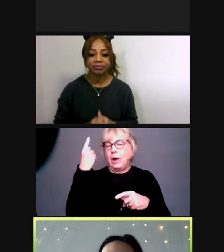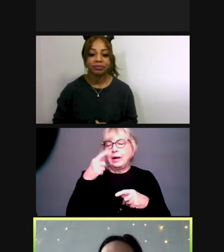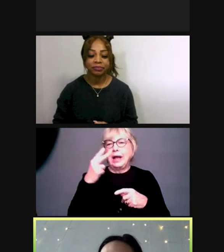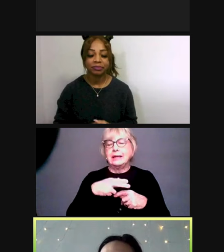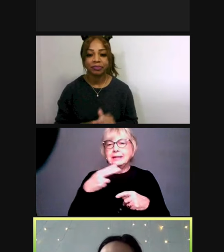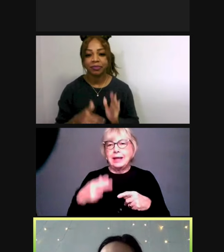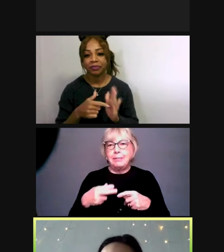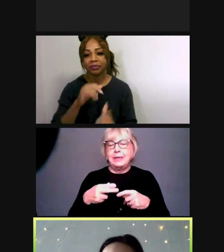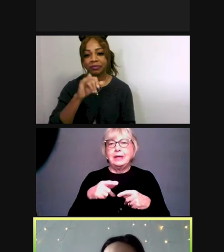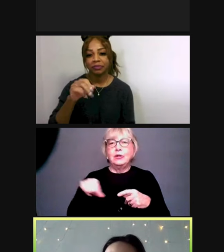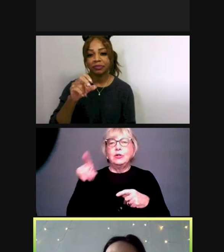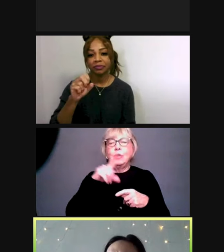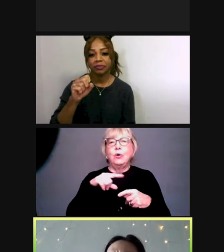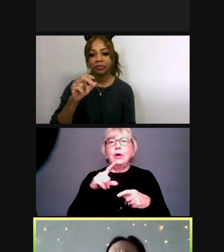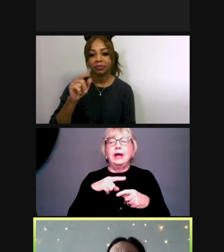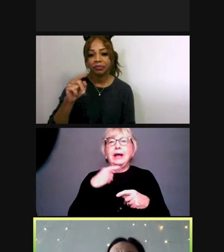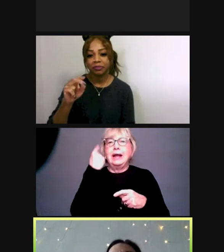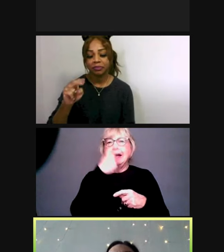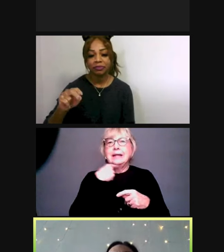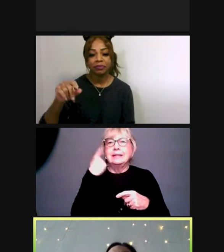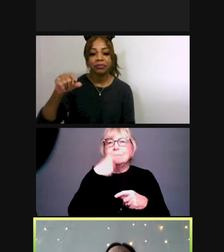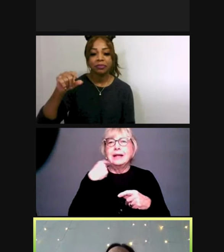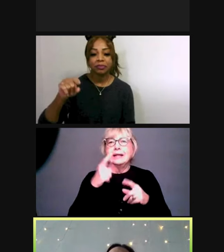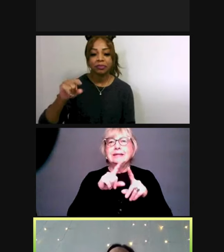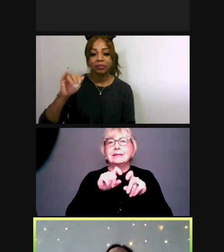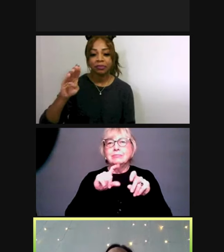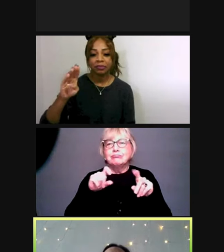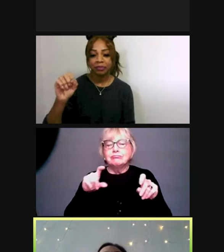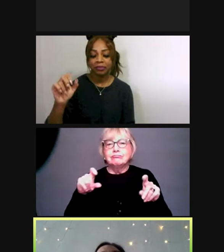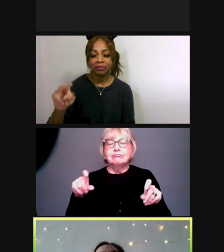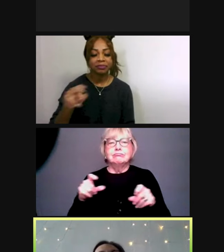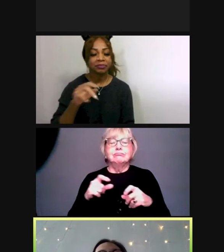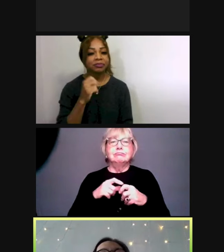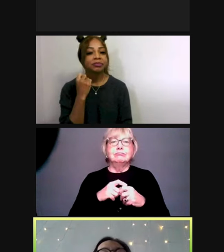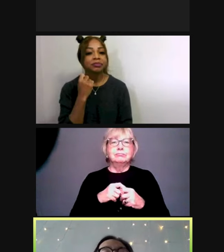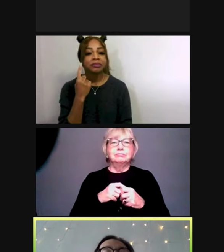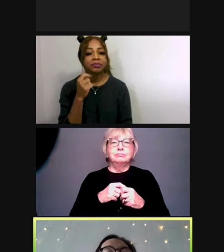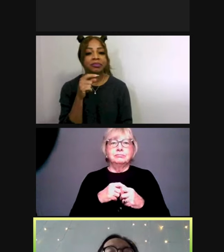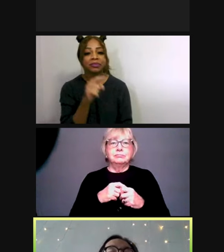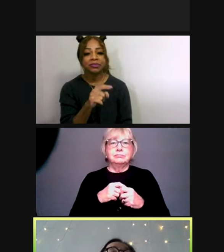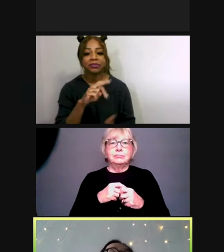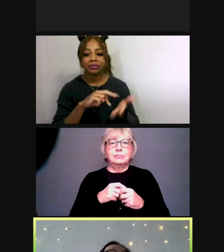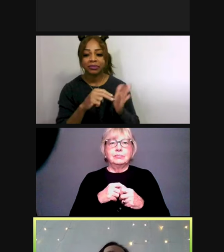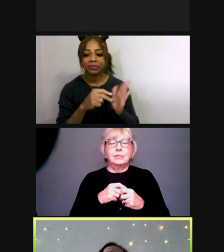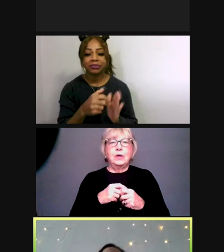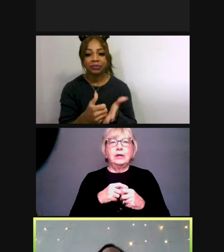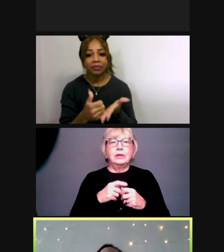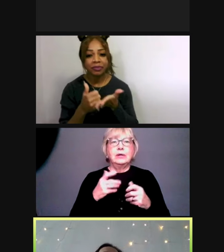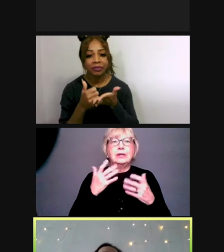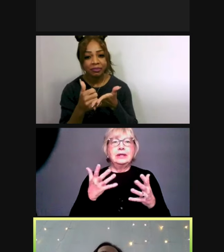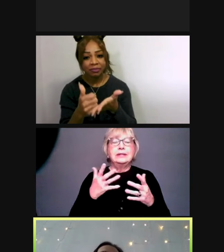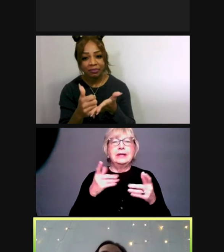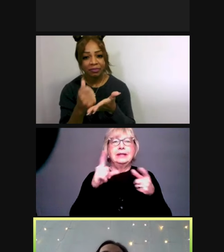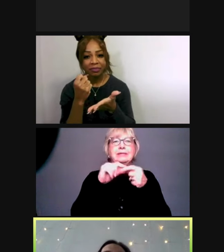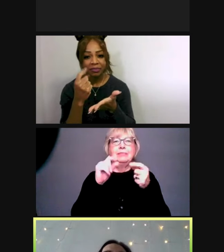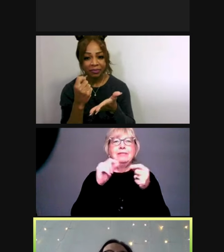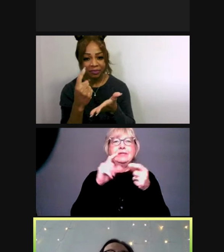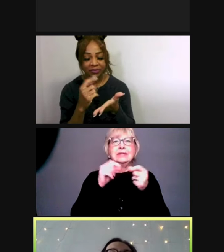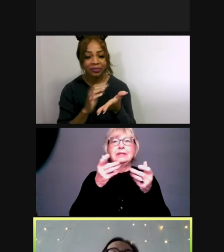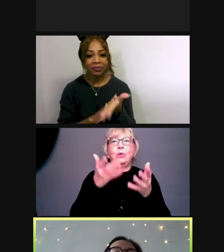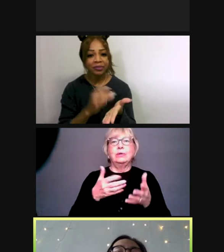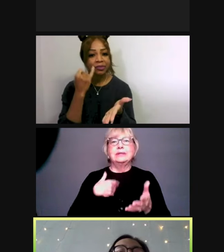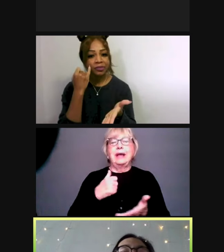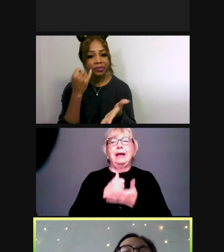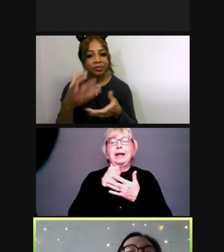personnes racialisées négativement, en particulier Dustin Gibson. Cette définition nous aide à